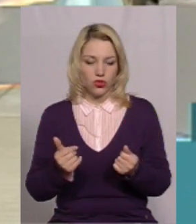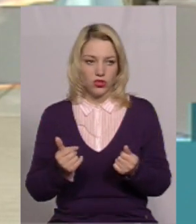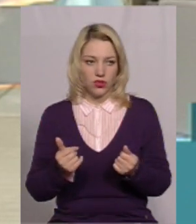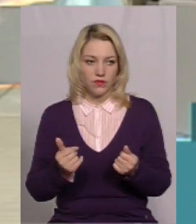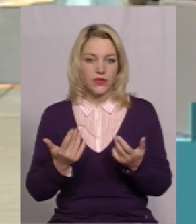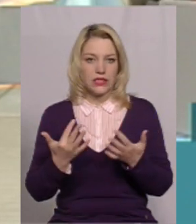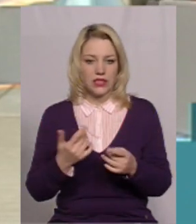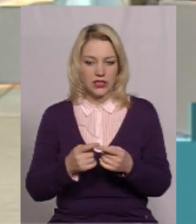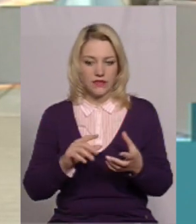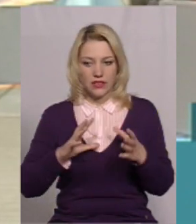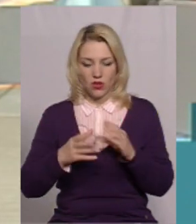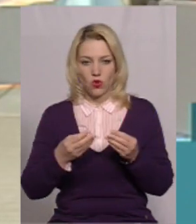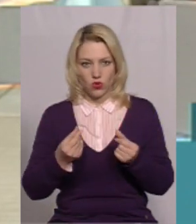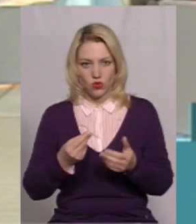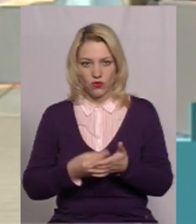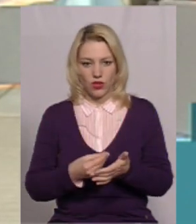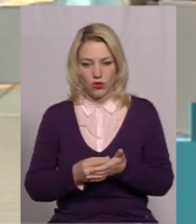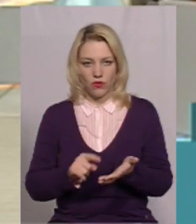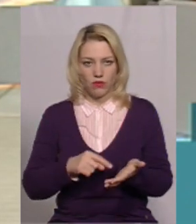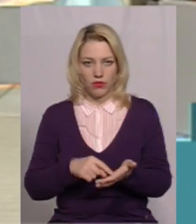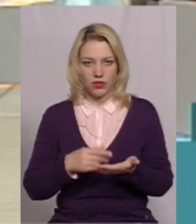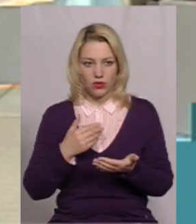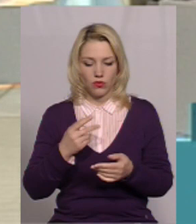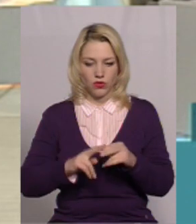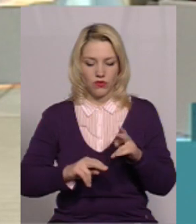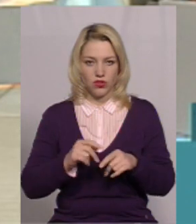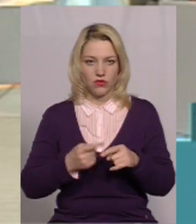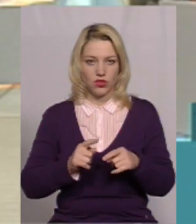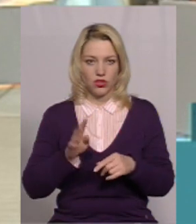витрачені? Скільки це загалом коштувало місто будівництво цих